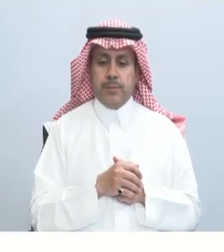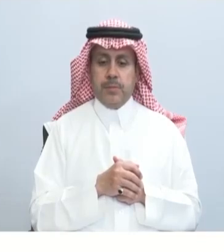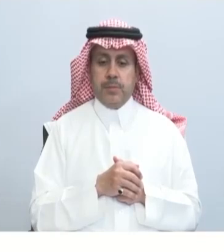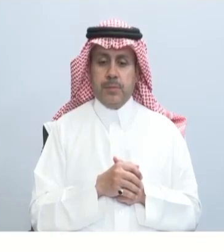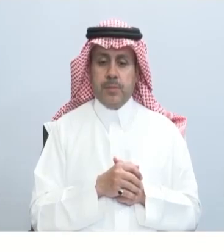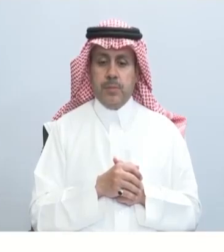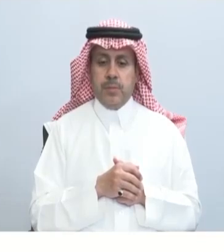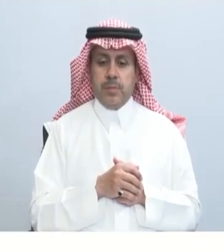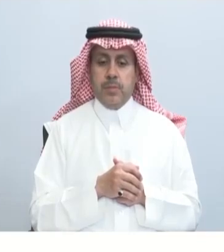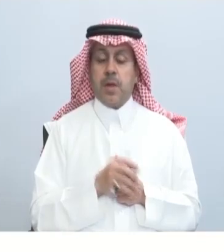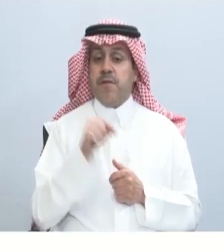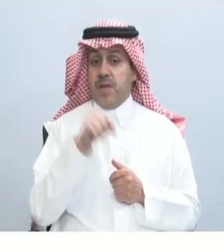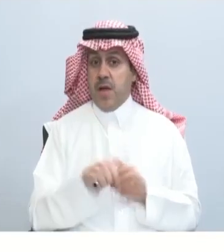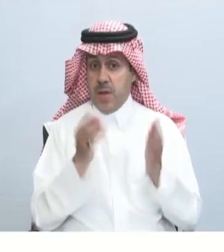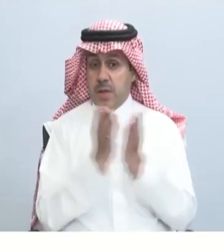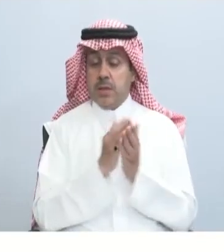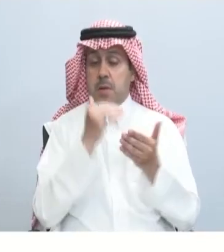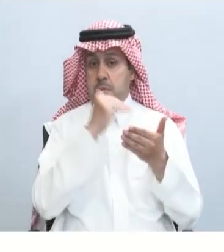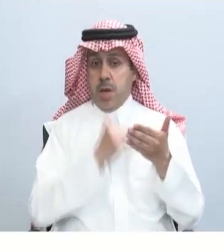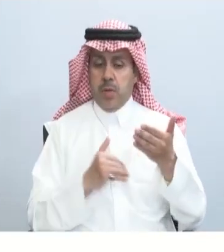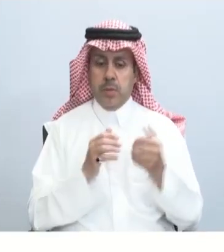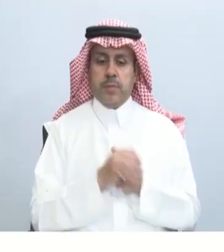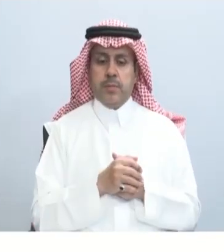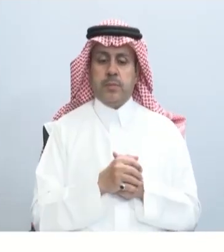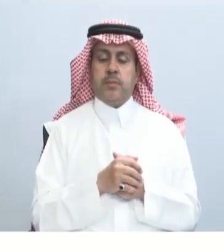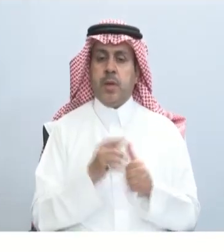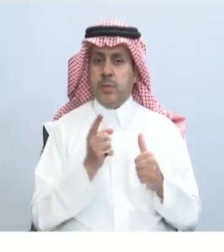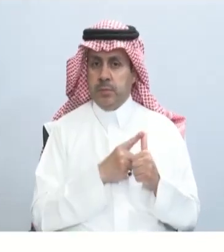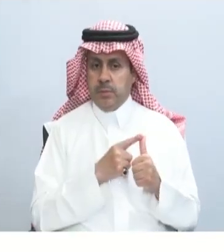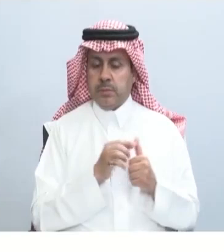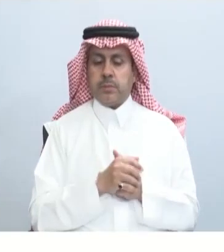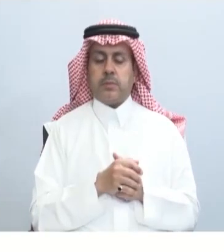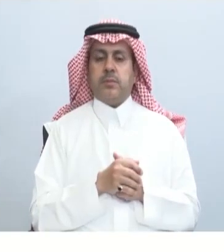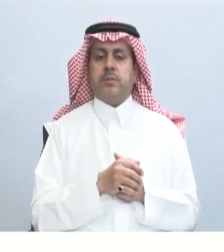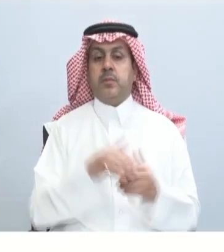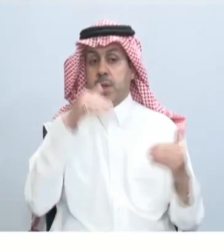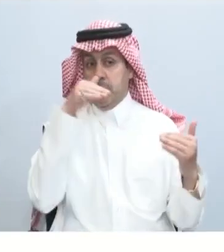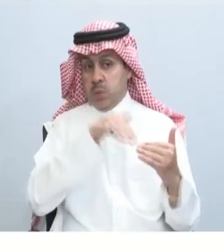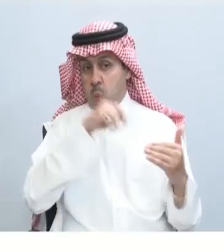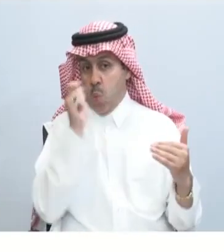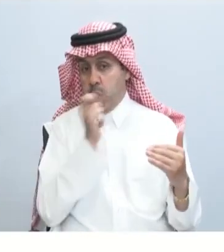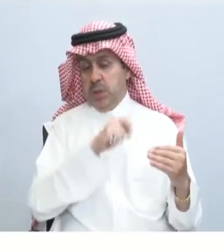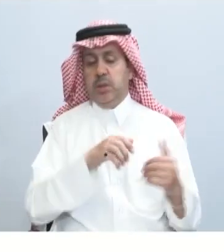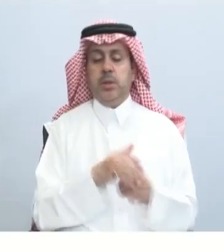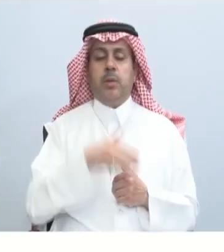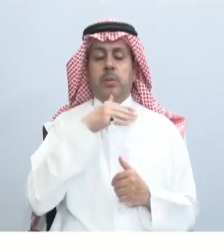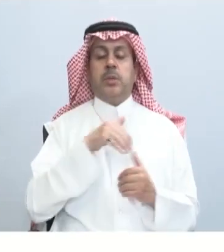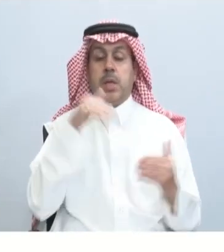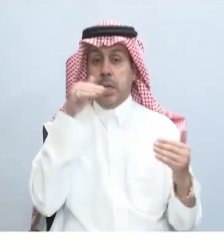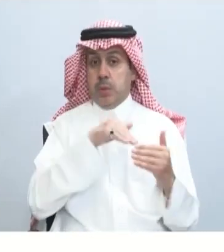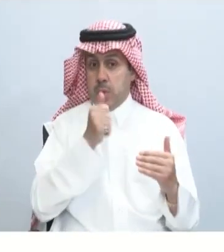اثنين يحوي درسنا المحاور التاليه ابرز غزوات النبي صل صلى الله عليه وسلم غزوه احد